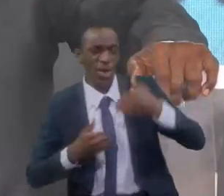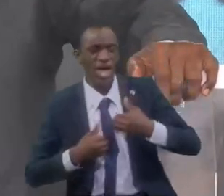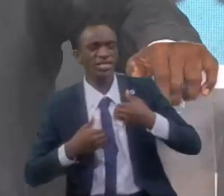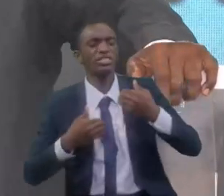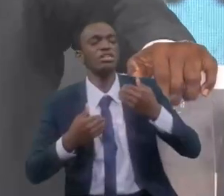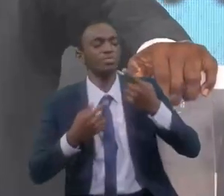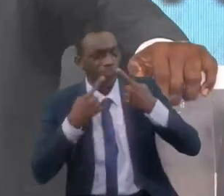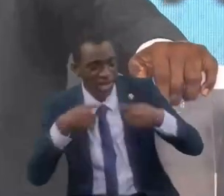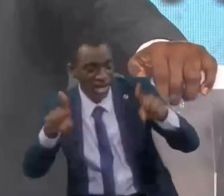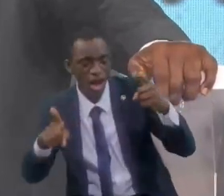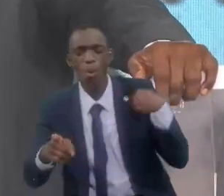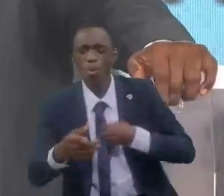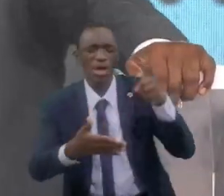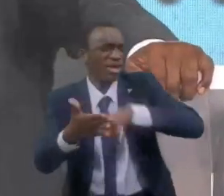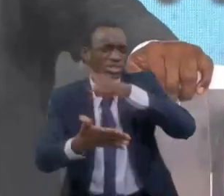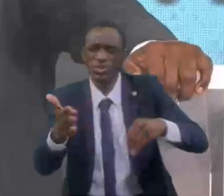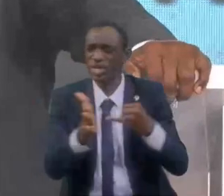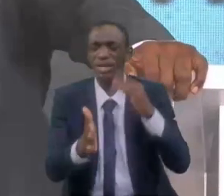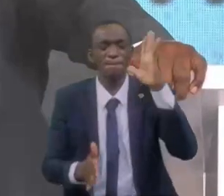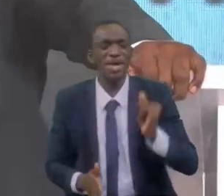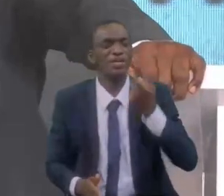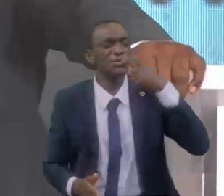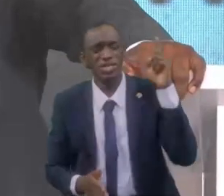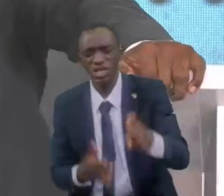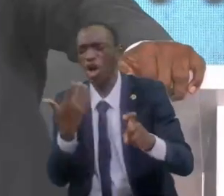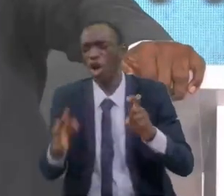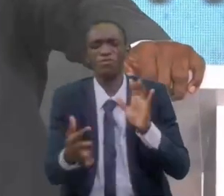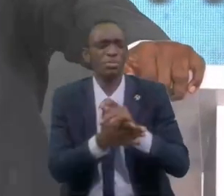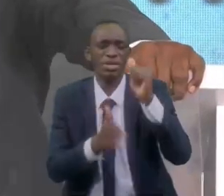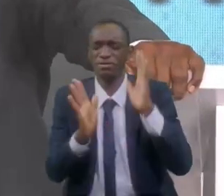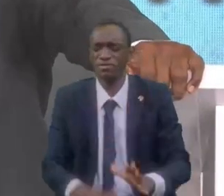Nous l'annulons par les décrets des croyants.